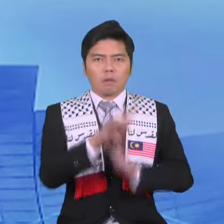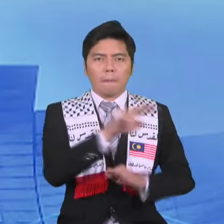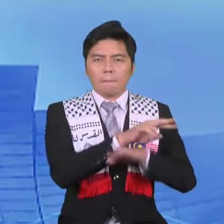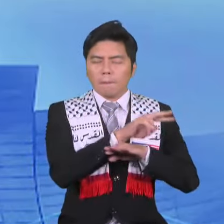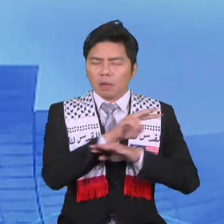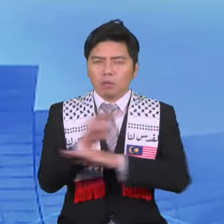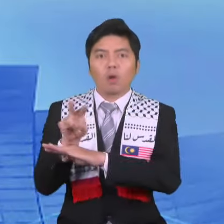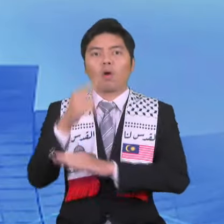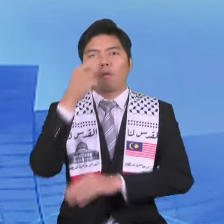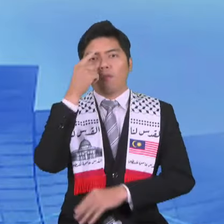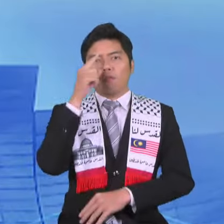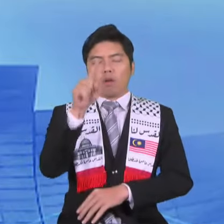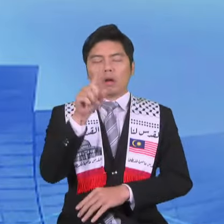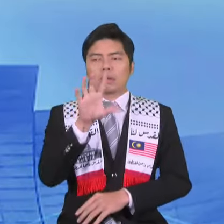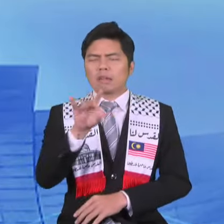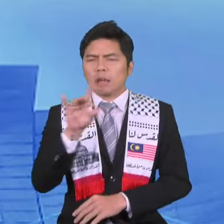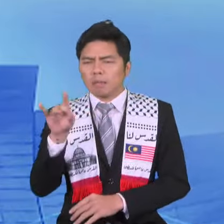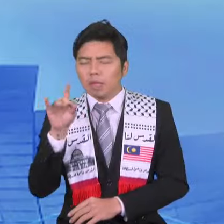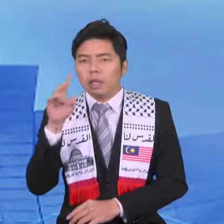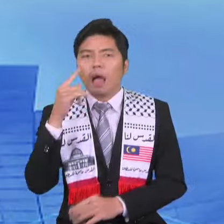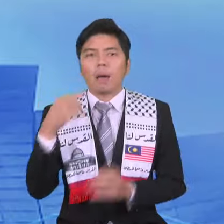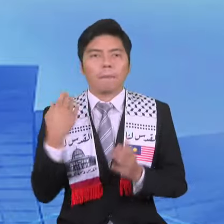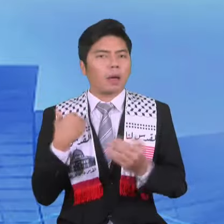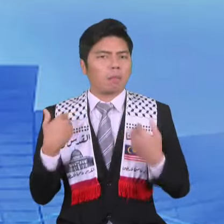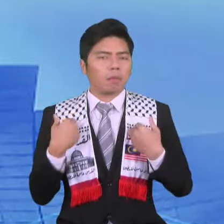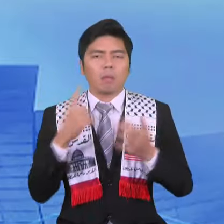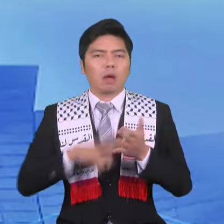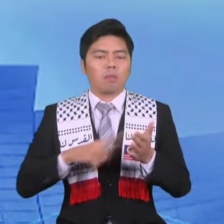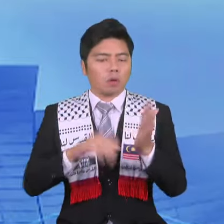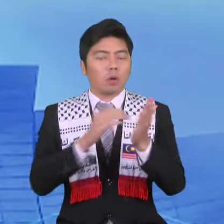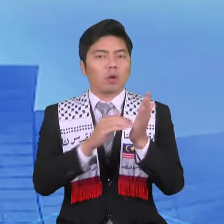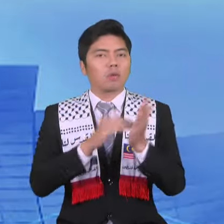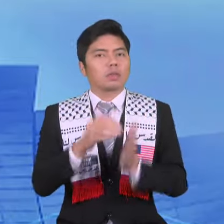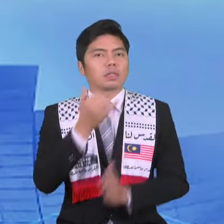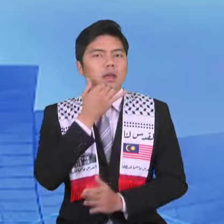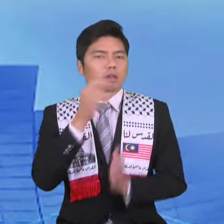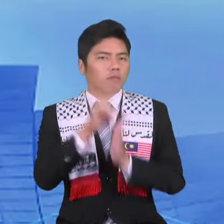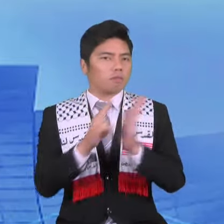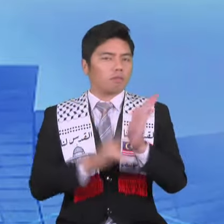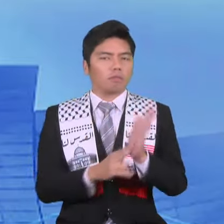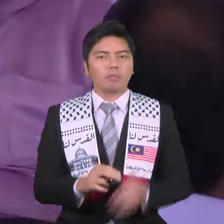meningkatkan pemantauan bagi mengesan sebarang hantaran yang menyalahi undang-undang.